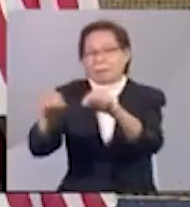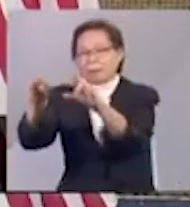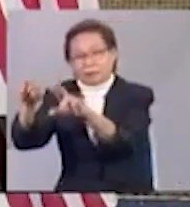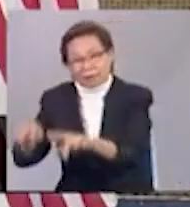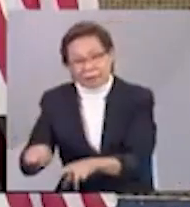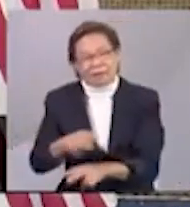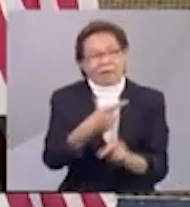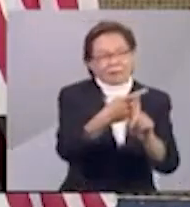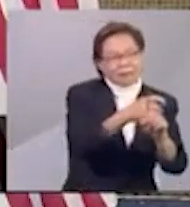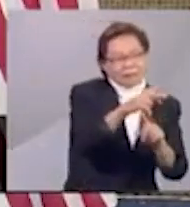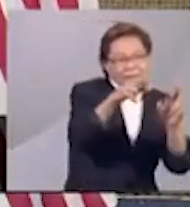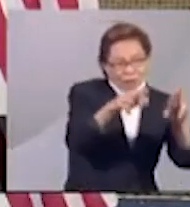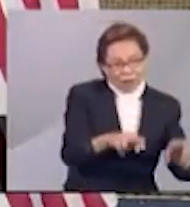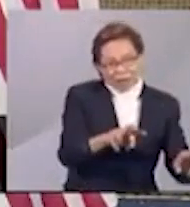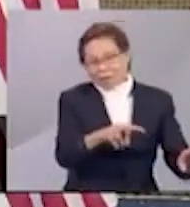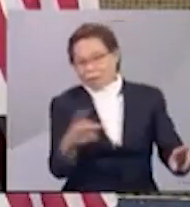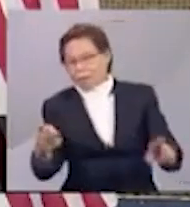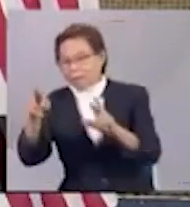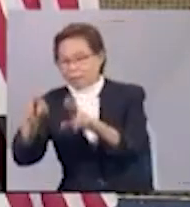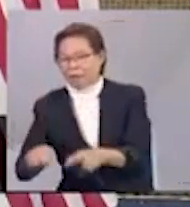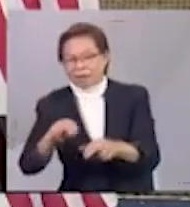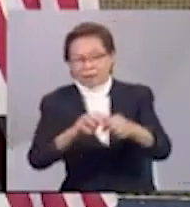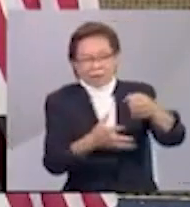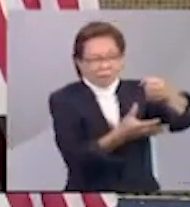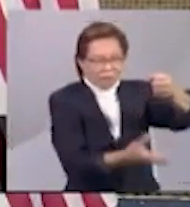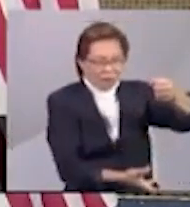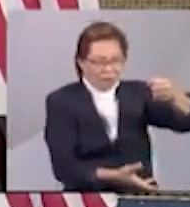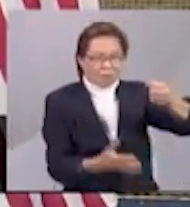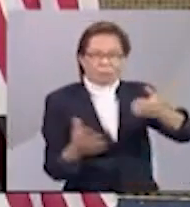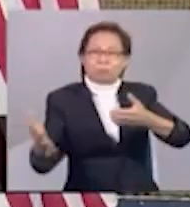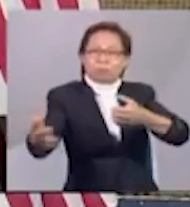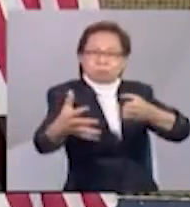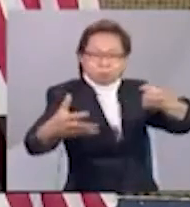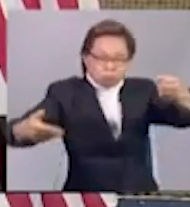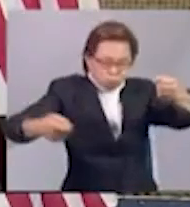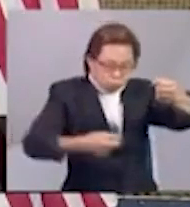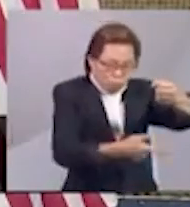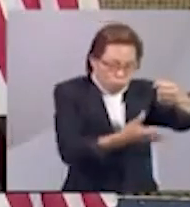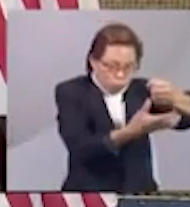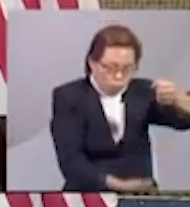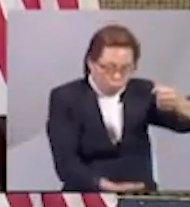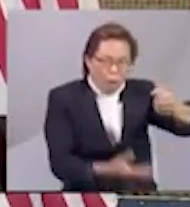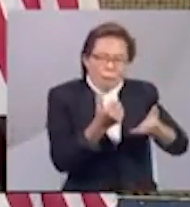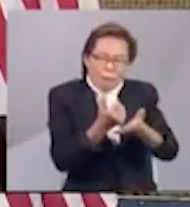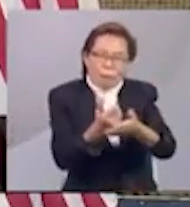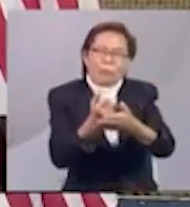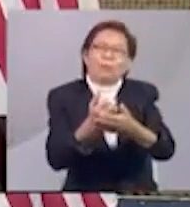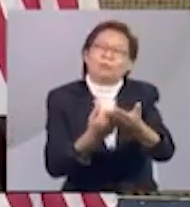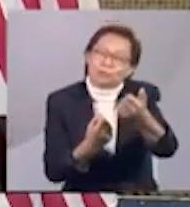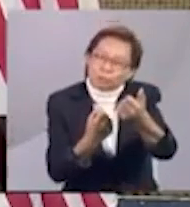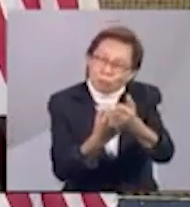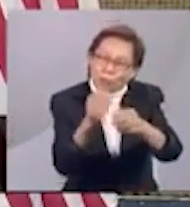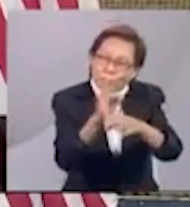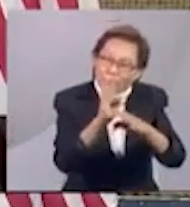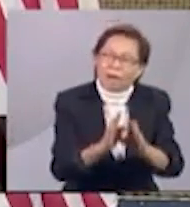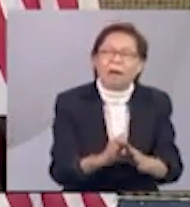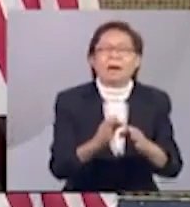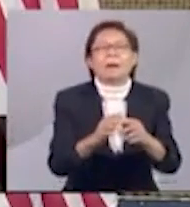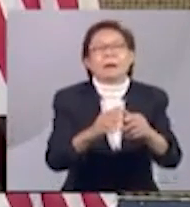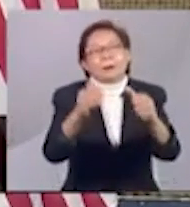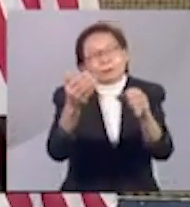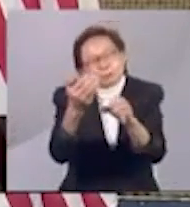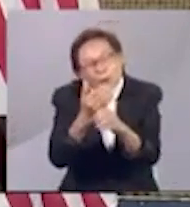rakyat Dana yang terkumpul ini akan disalurkan untuk membantu pembiayaan penjagaan perusahaan mikro